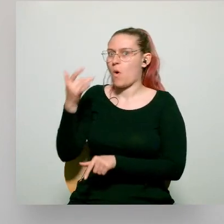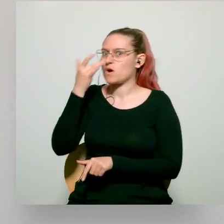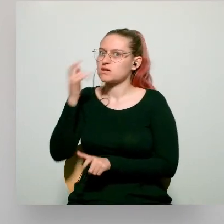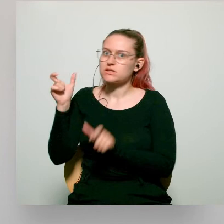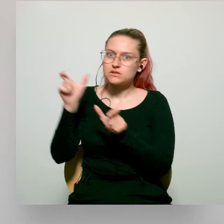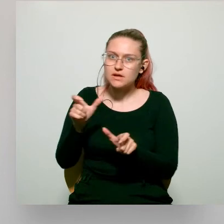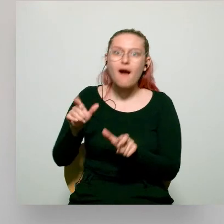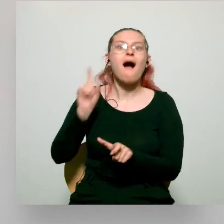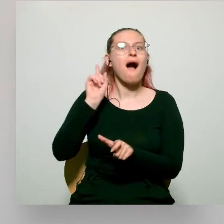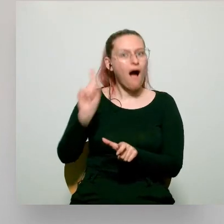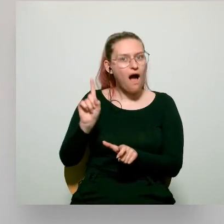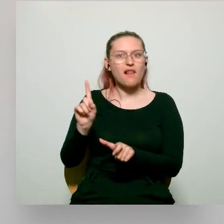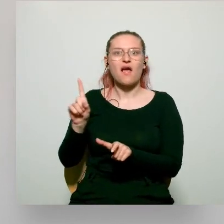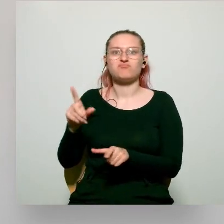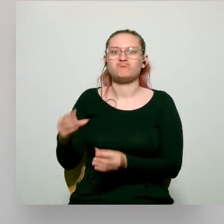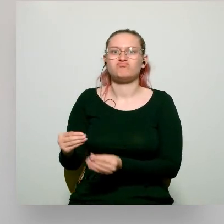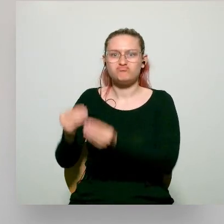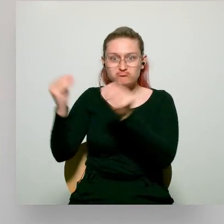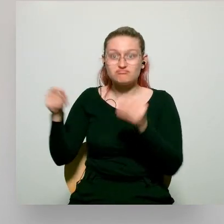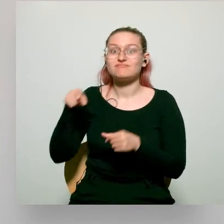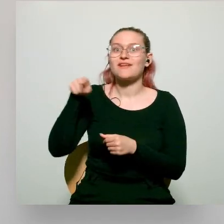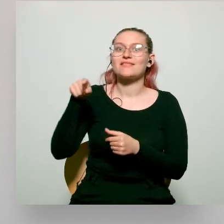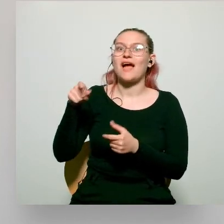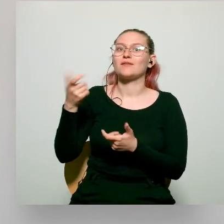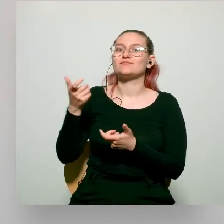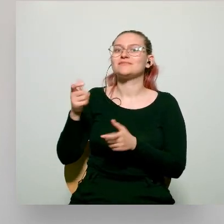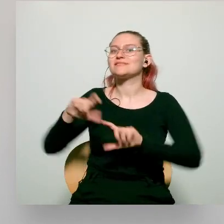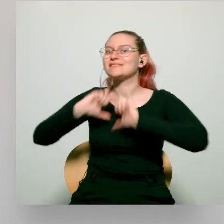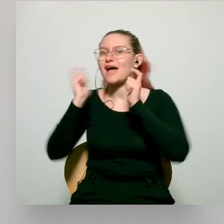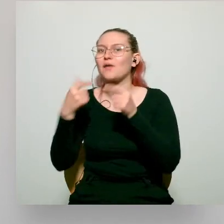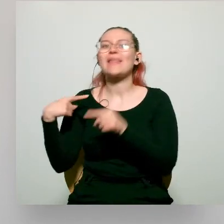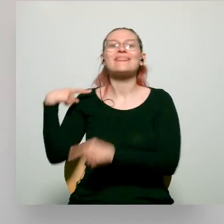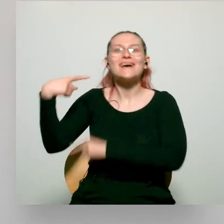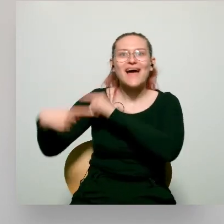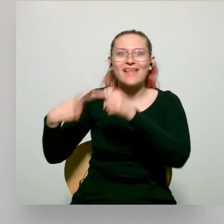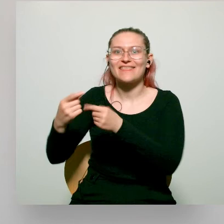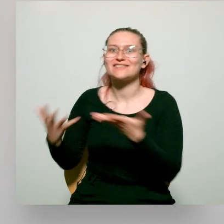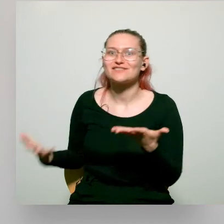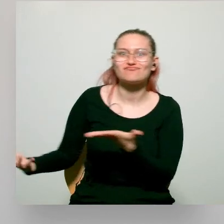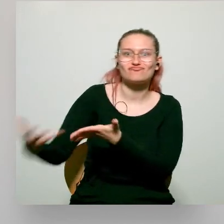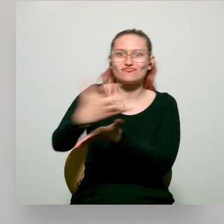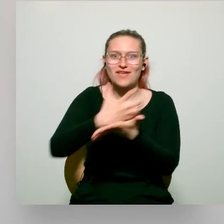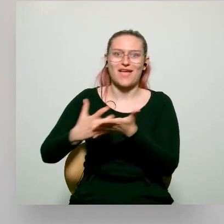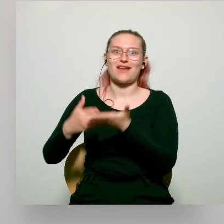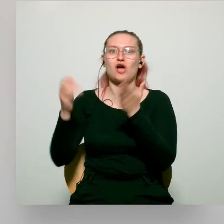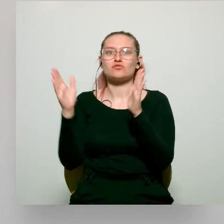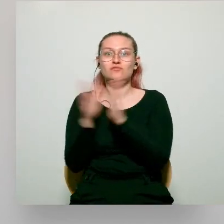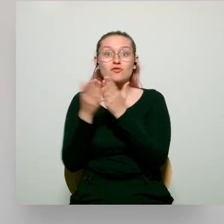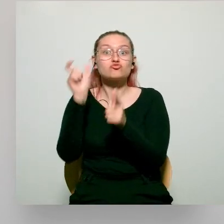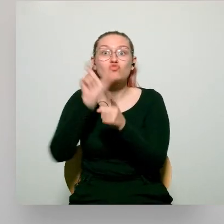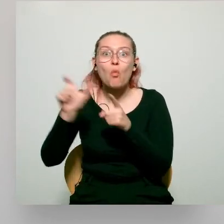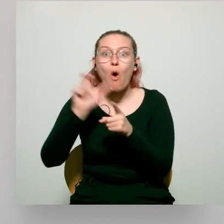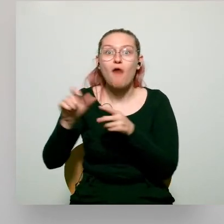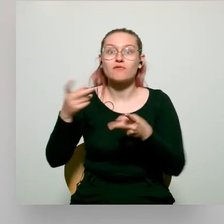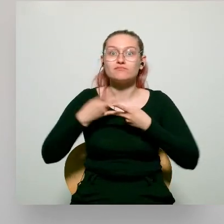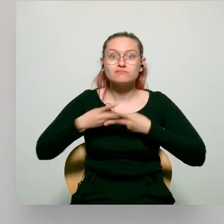Tam zaczęło się zbieranie tych wszystkich pieśni, folkloru, wydawanie słowników i pisanie w języku ukraińskim